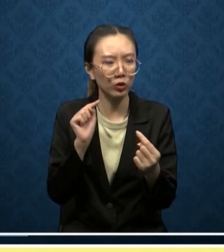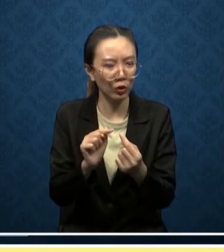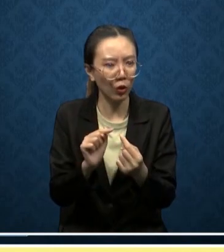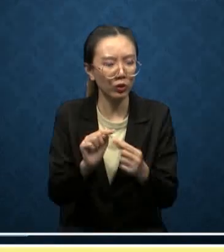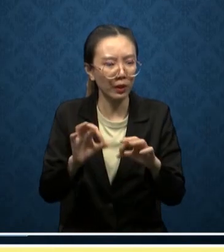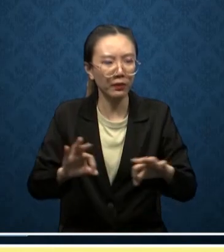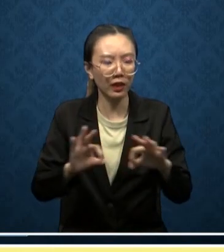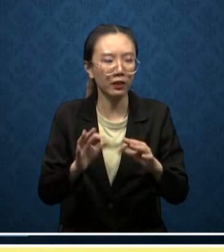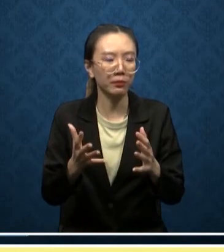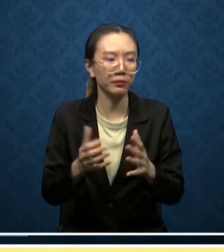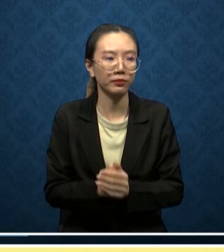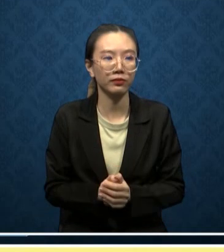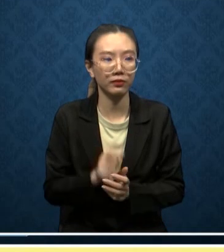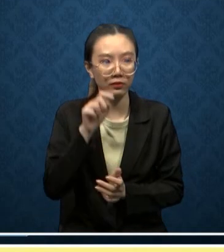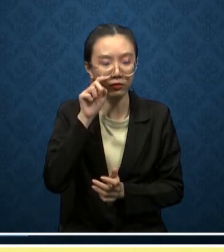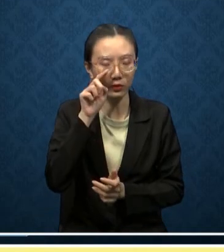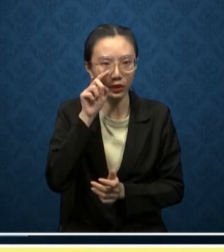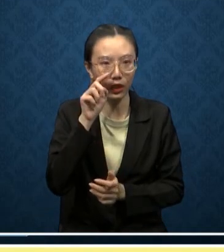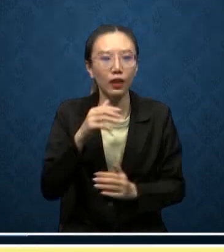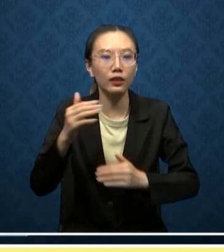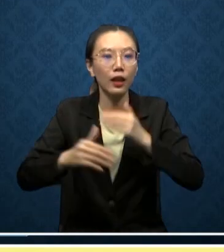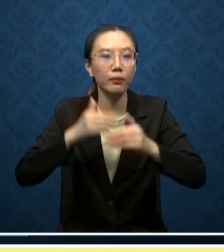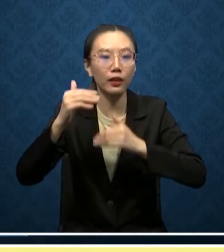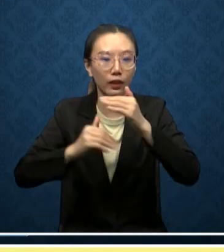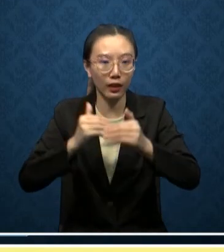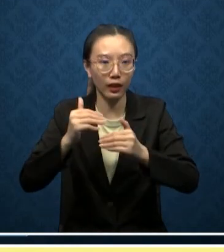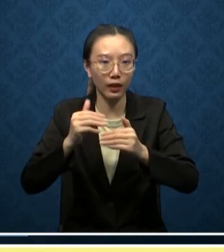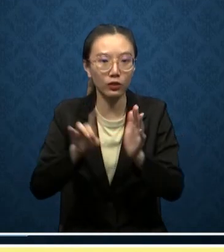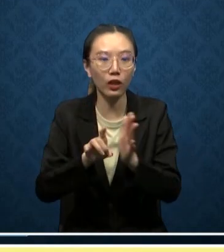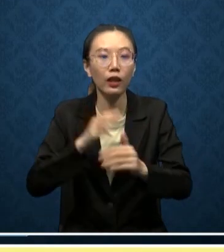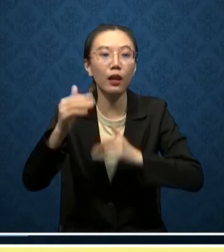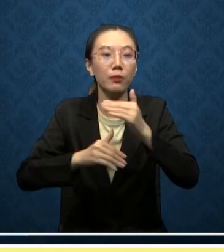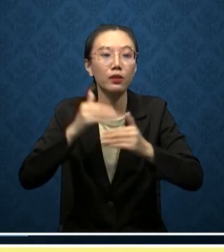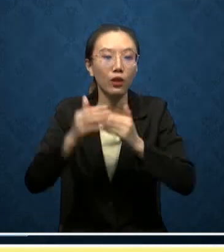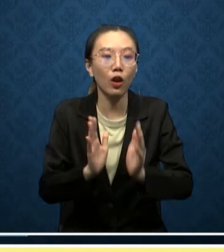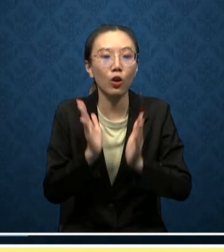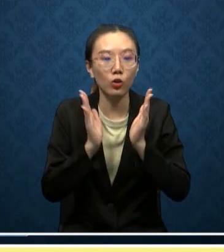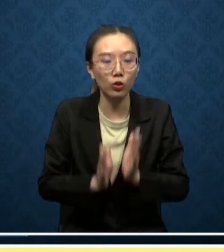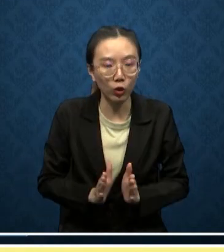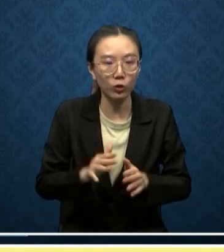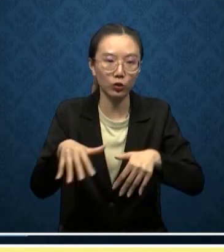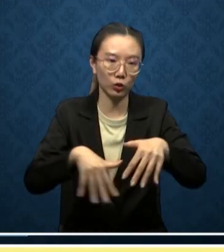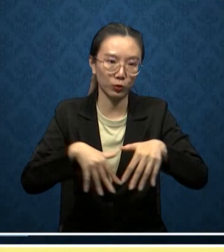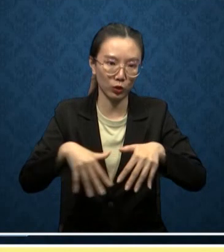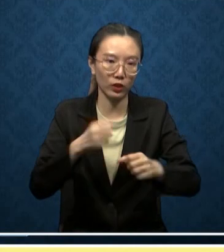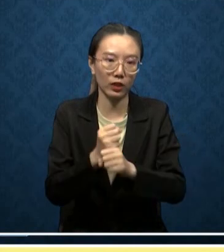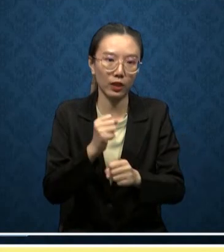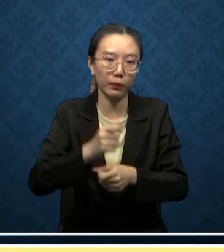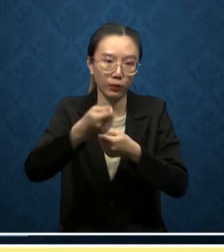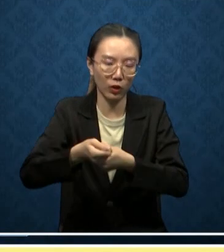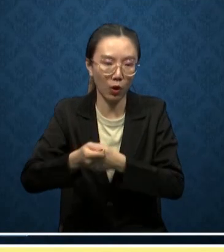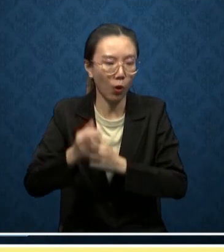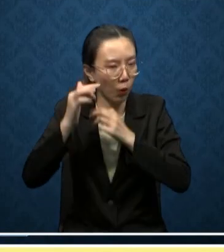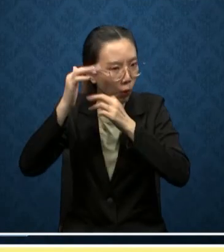ท้ายของเรื่องของนิเวศเกษตรอันก็คือการพัฒนาเภาพของเกษตรกรคดีกลุ่มเกษตรกรและธุรกิจในชุมชนหวังที่ที่จะให้